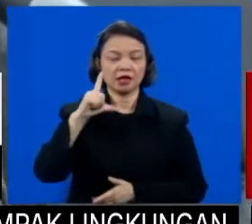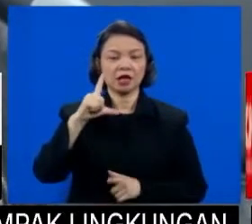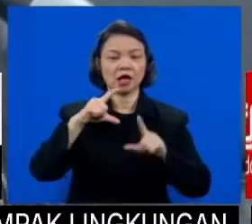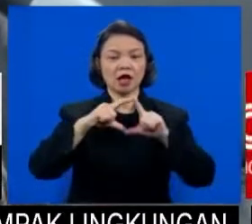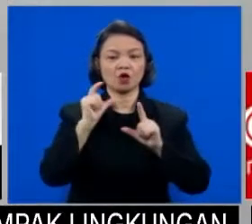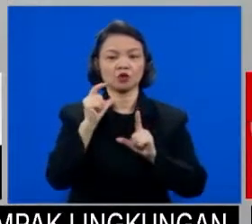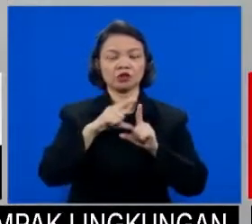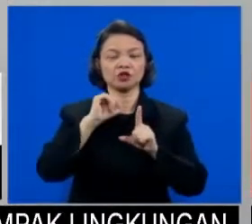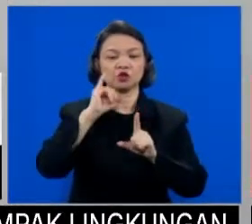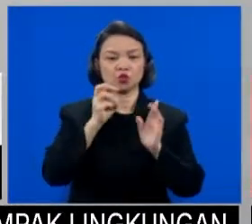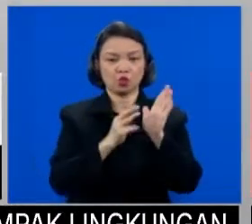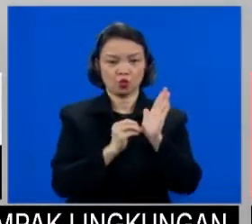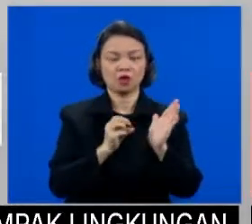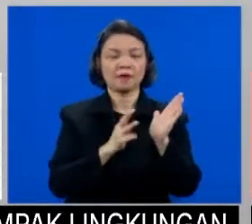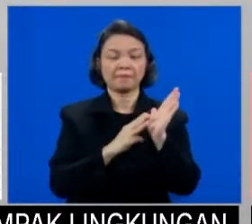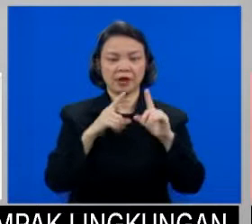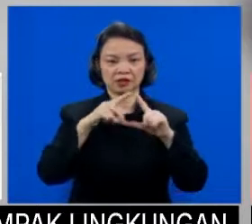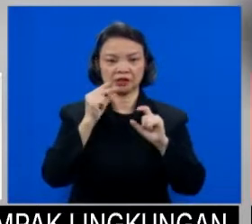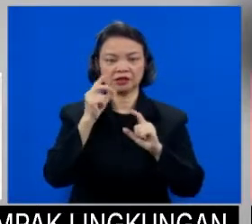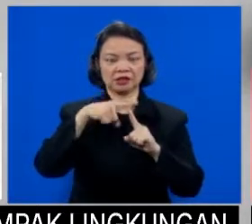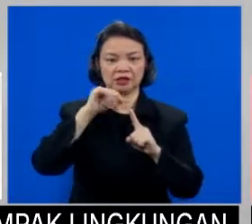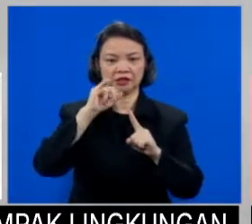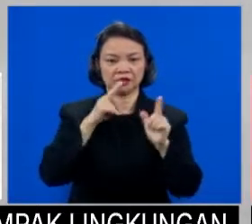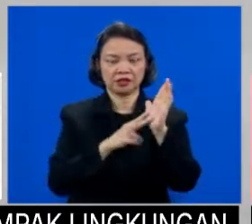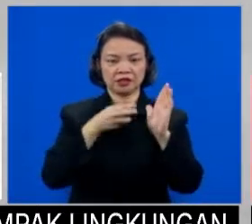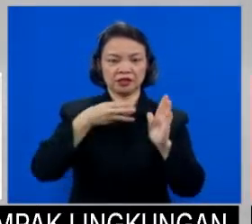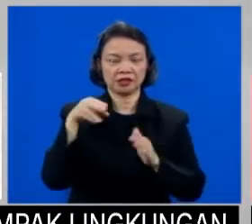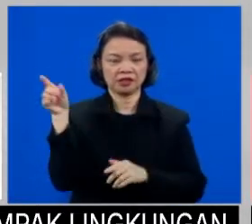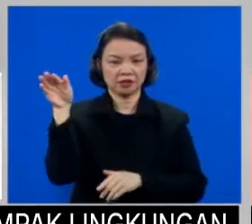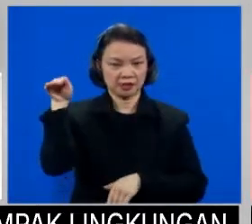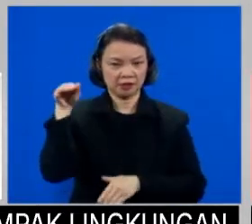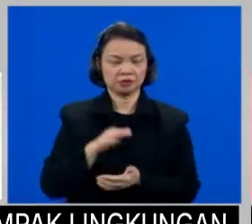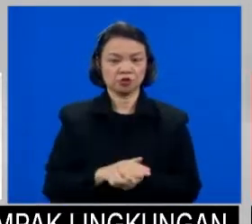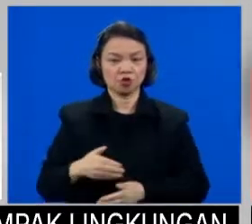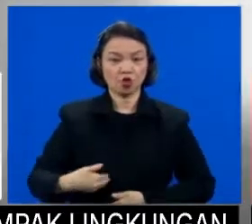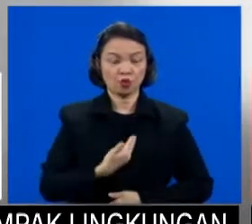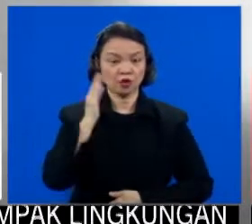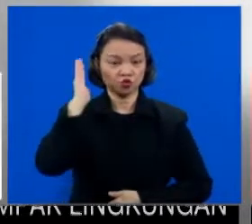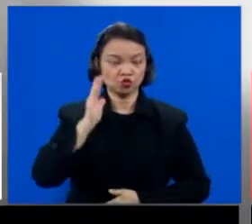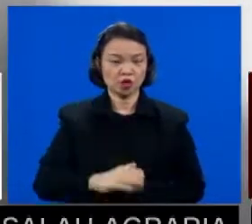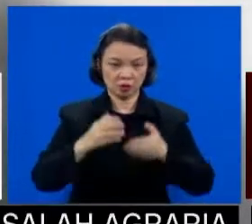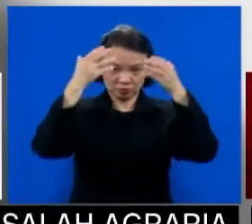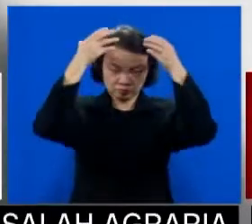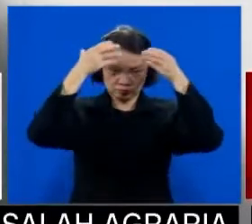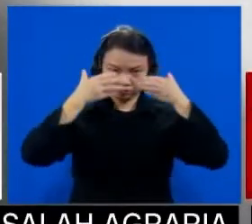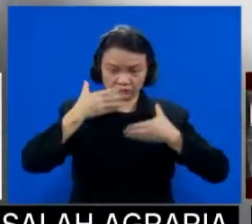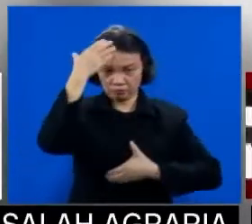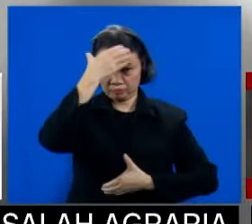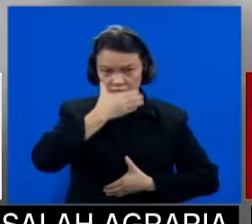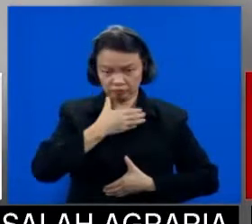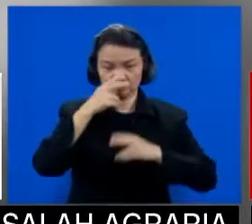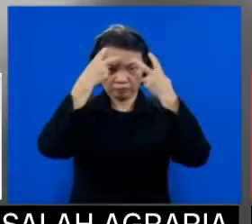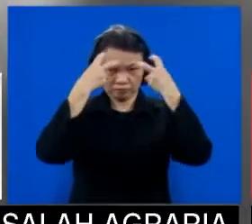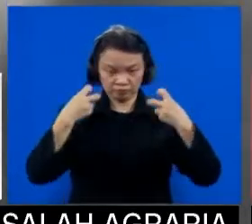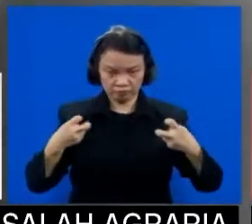Martinez. Untuk tindakan medis lebih lanjut, saat ini korban sedang melakukan CT scan pada bagian kepala di Rumah Sakit Pusat